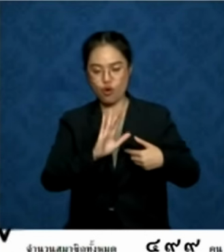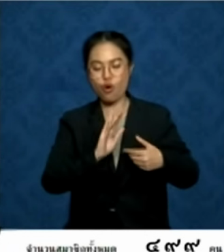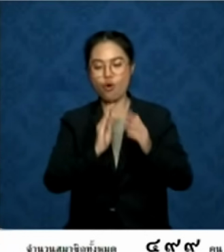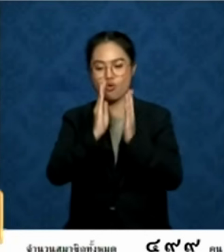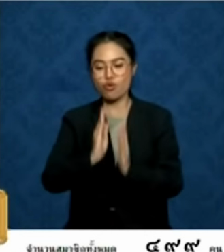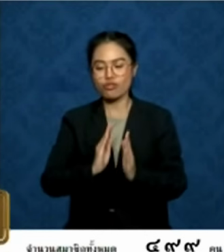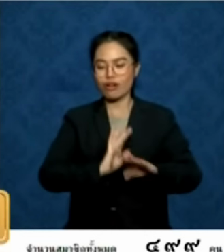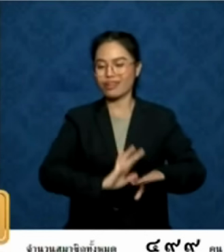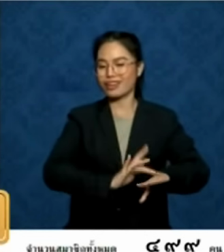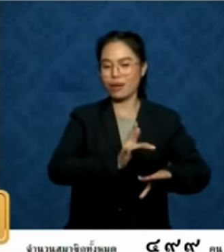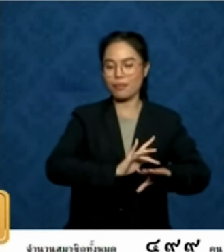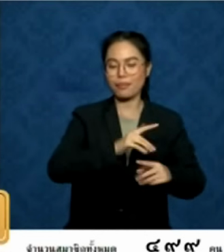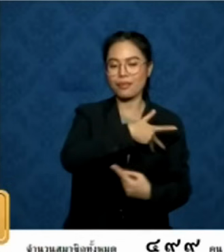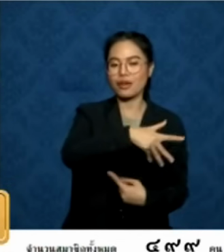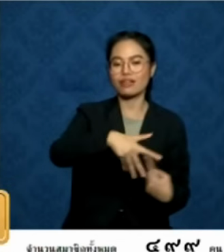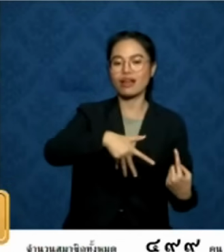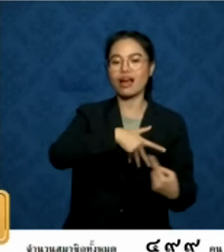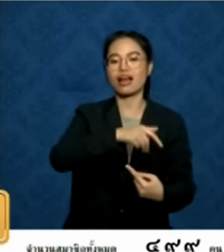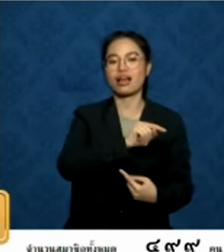ากรธรรมชาติ